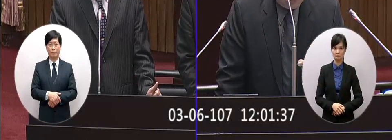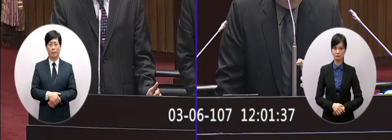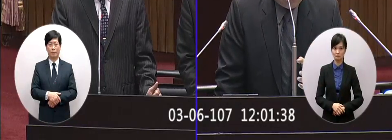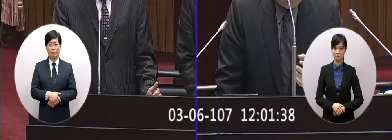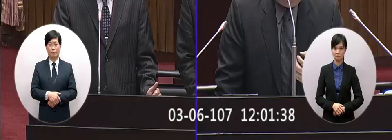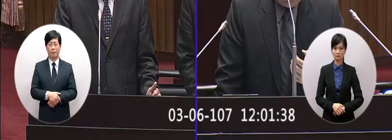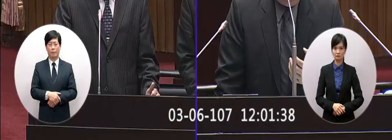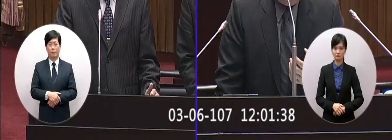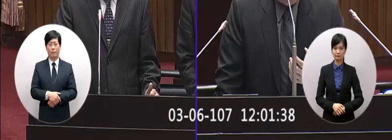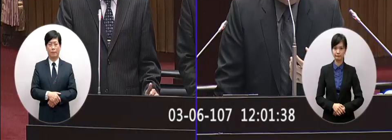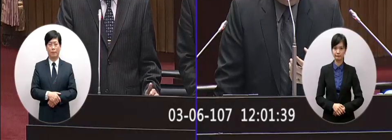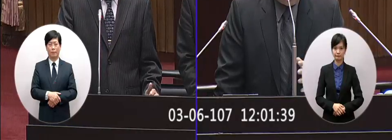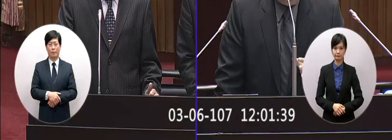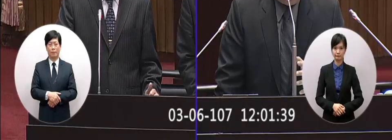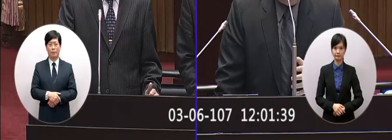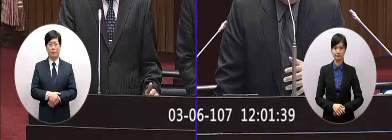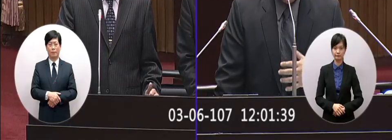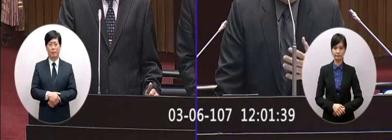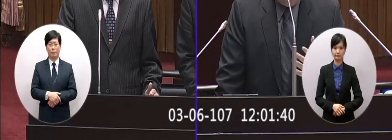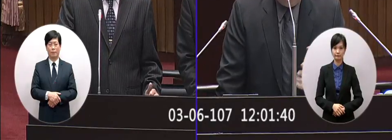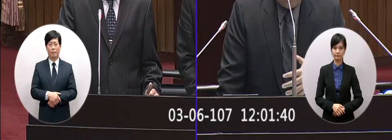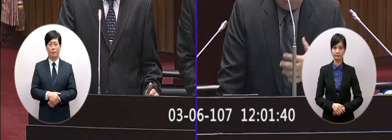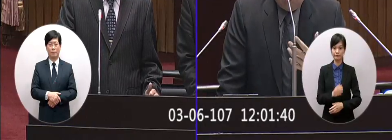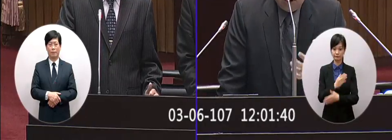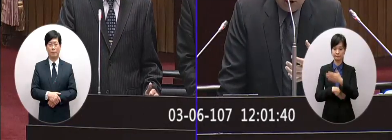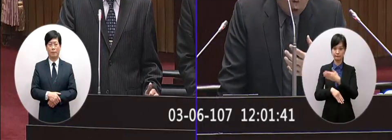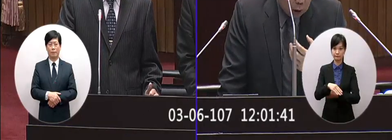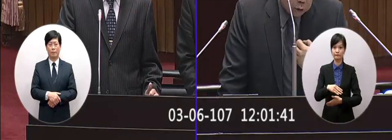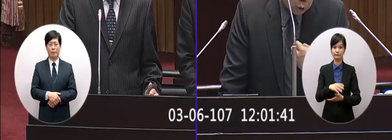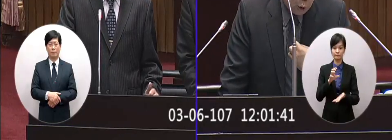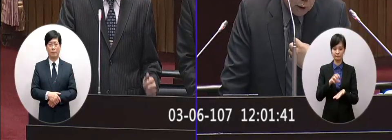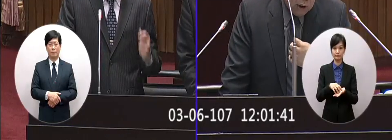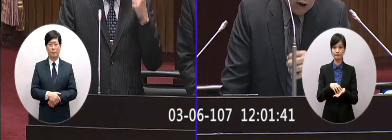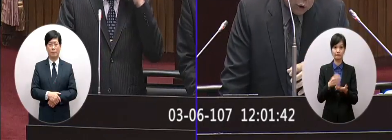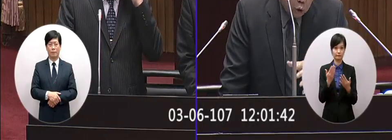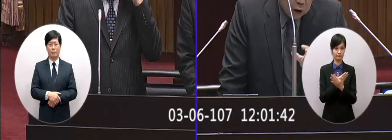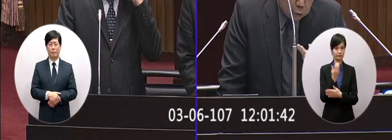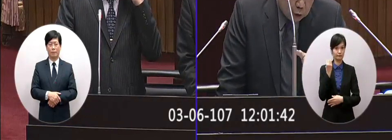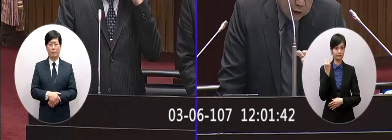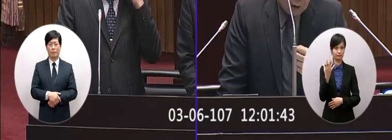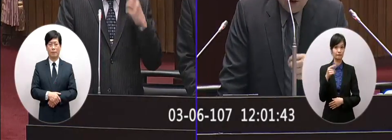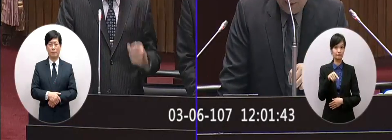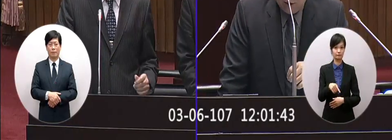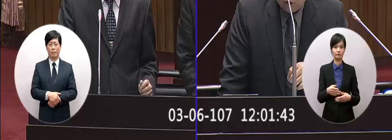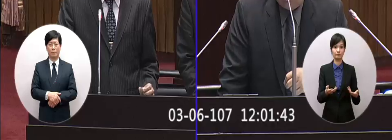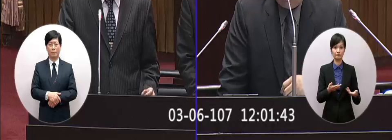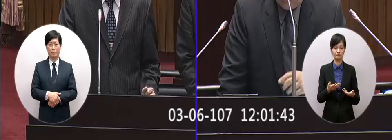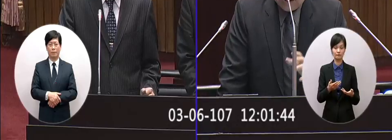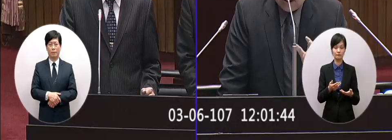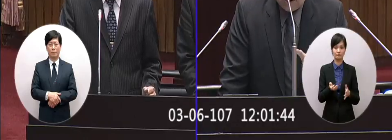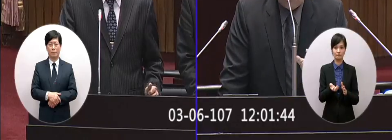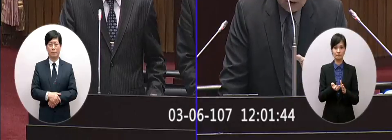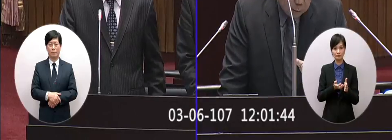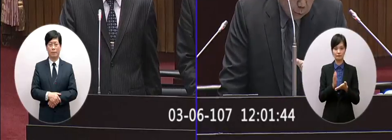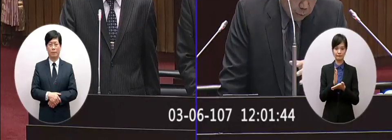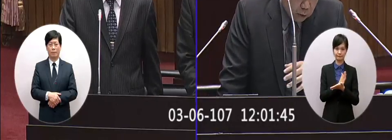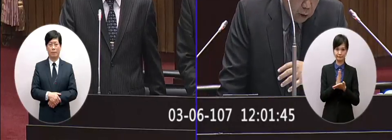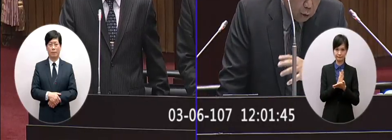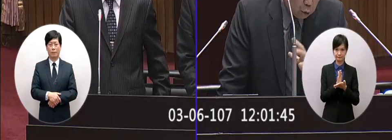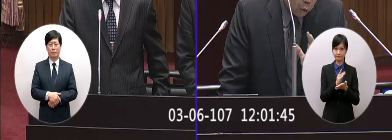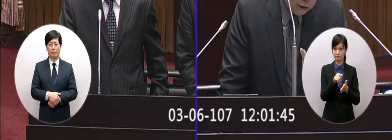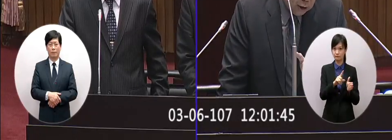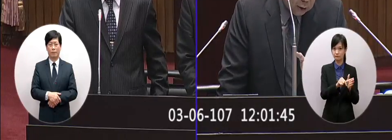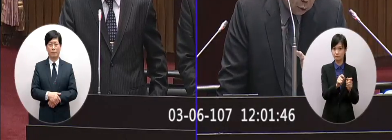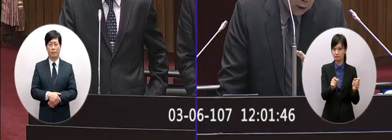们刚刚做身心障碍的，就是说患证证明的，就是说患做了，就是说相关的评估，我们在长照的这个部